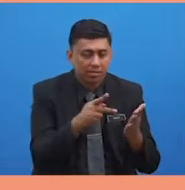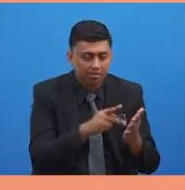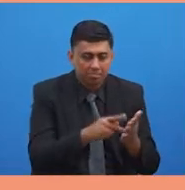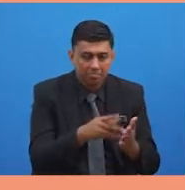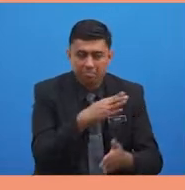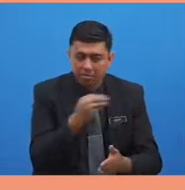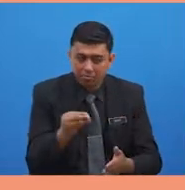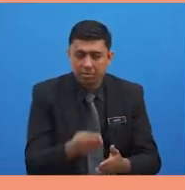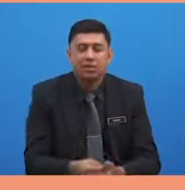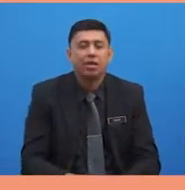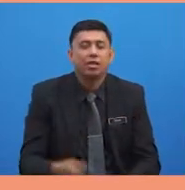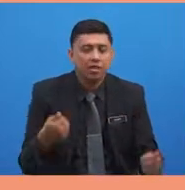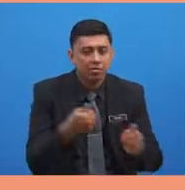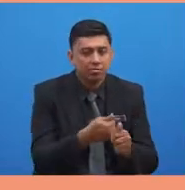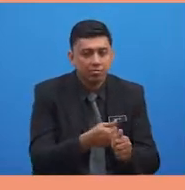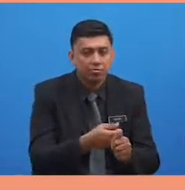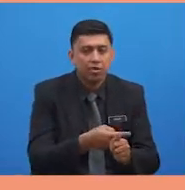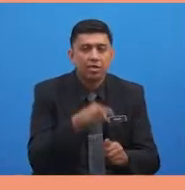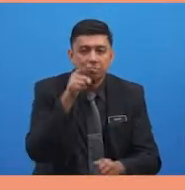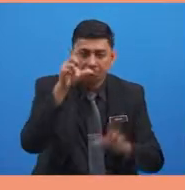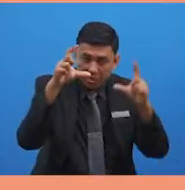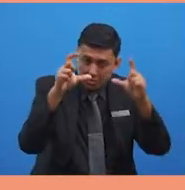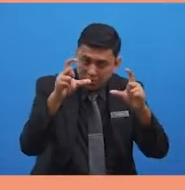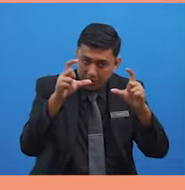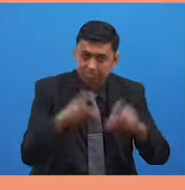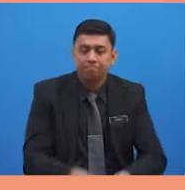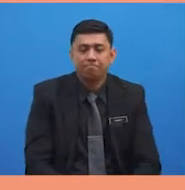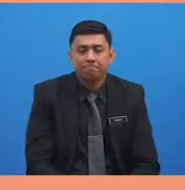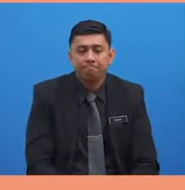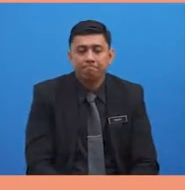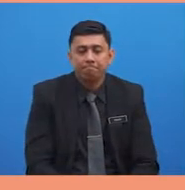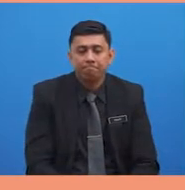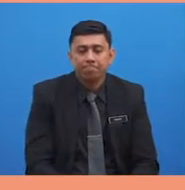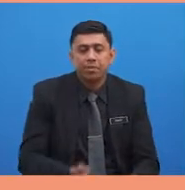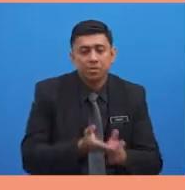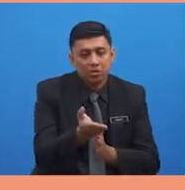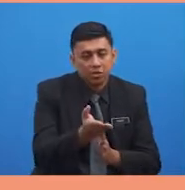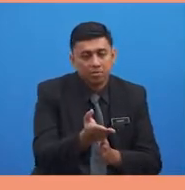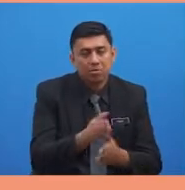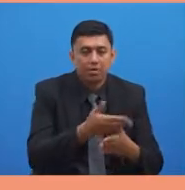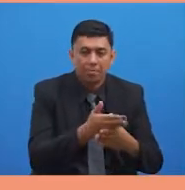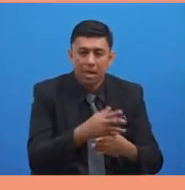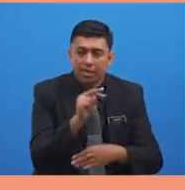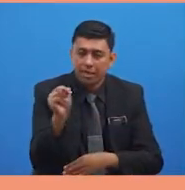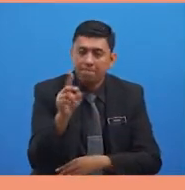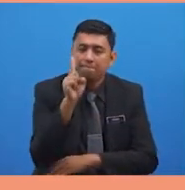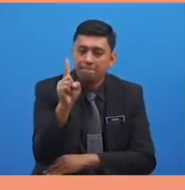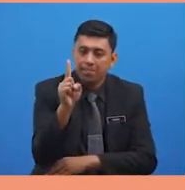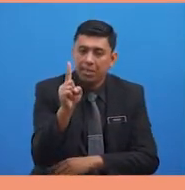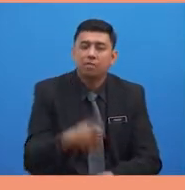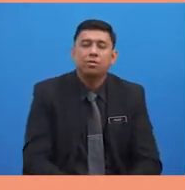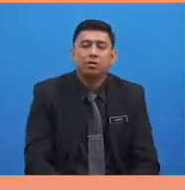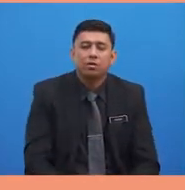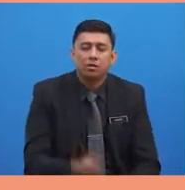kira dan diikuti dengan tanda kurungan. Kita teruskan dengan bahagian pertama